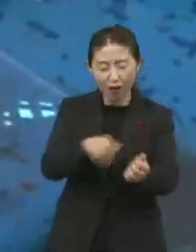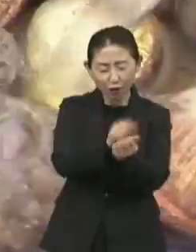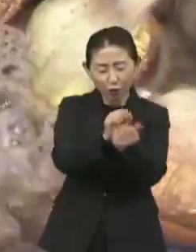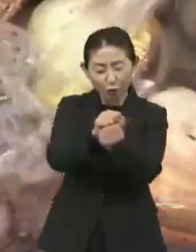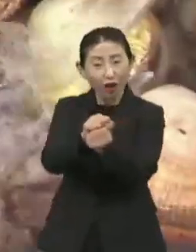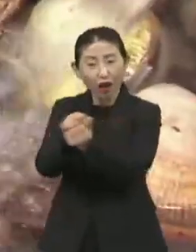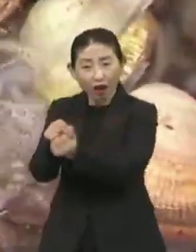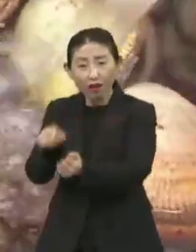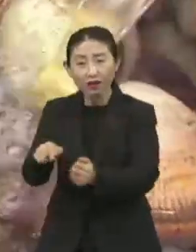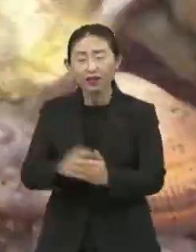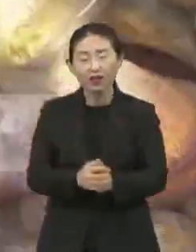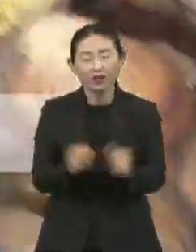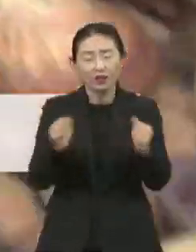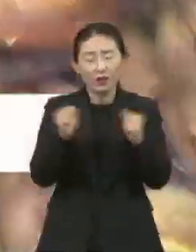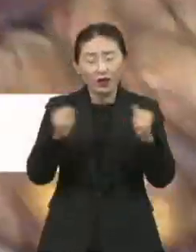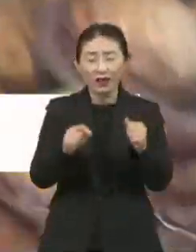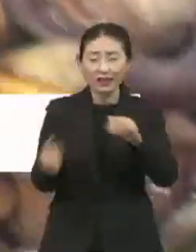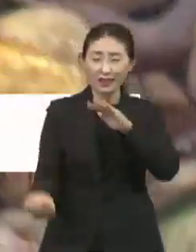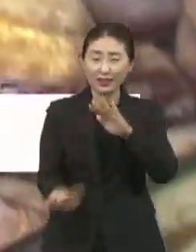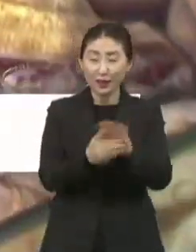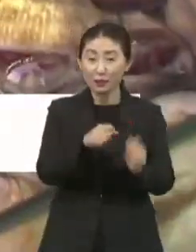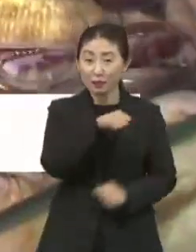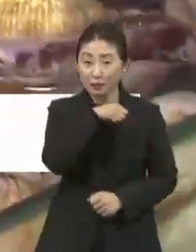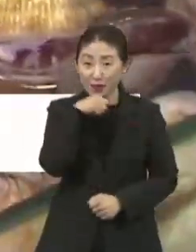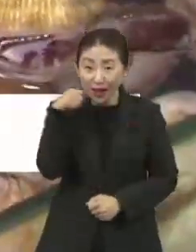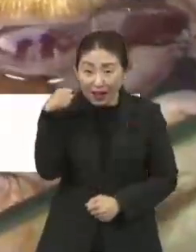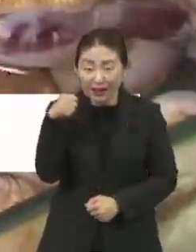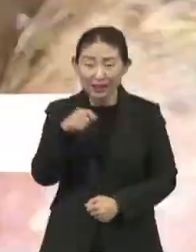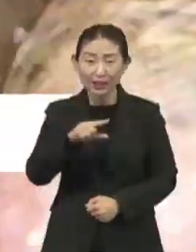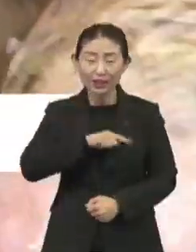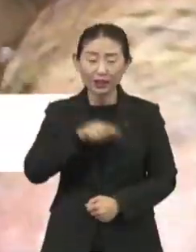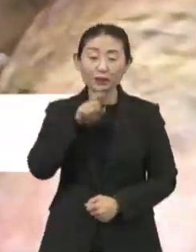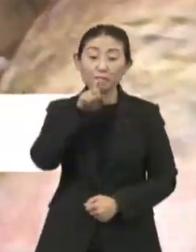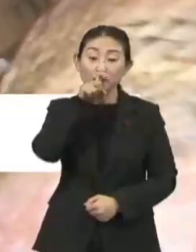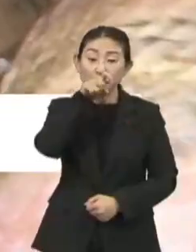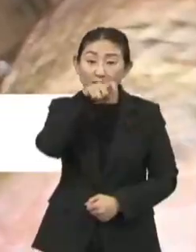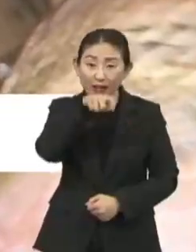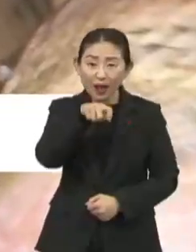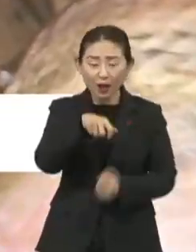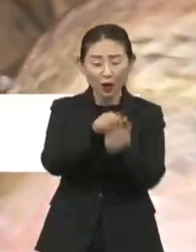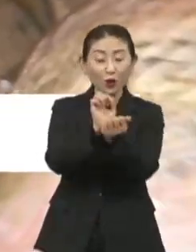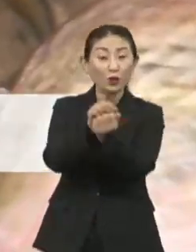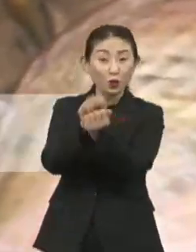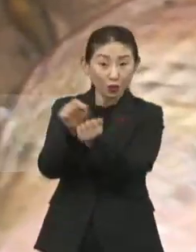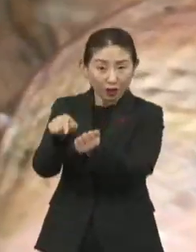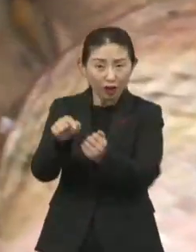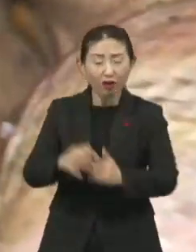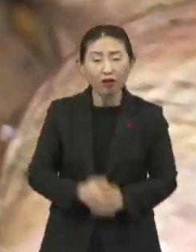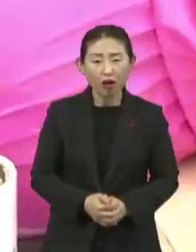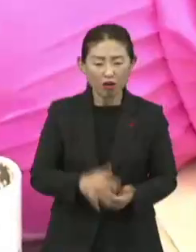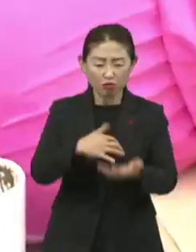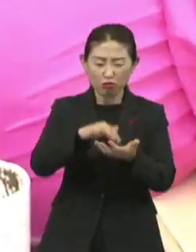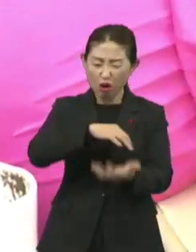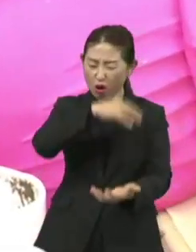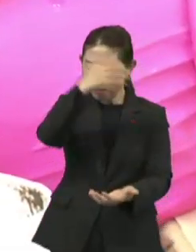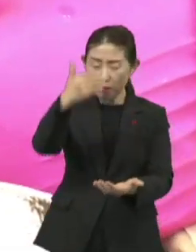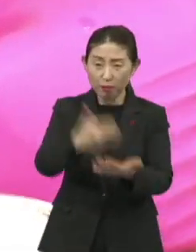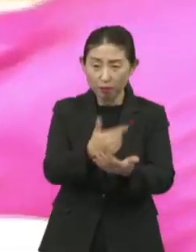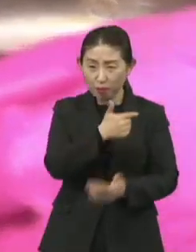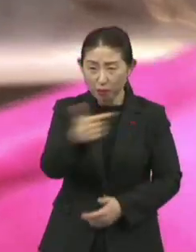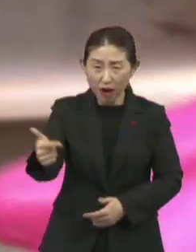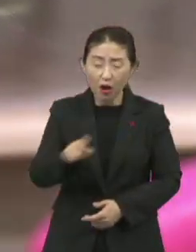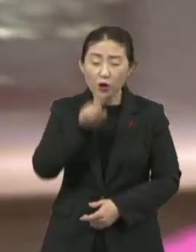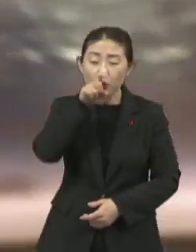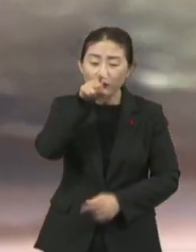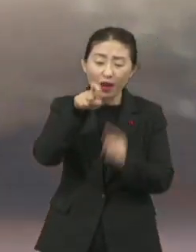올라옵니다. 겨울철 서해 최고 별미로 꼽히는 새조개가 올해 풍년을 맞았습니다. 속살이 새 부리를 닮아 이름